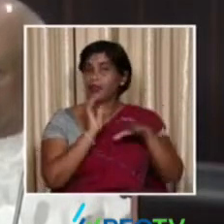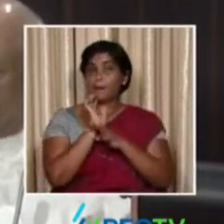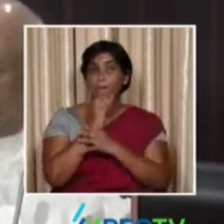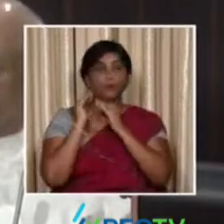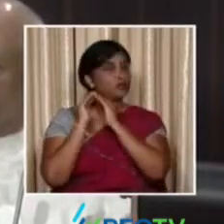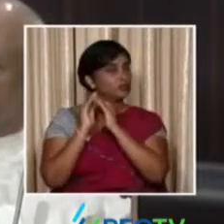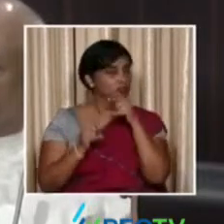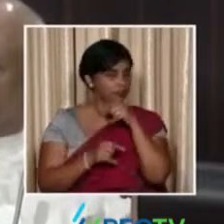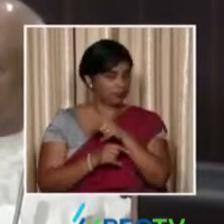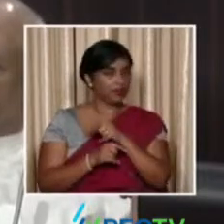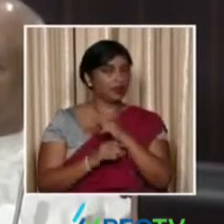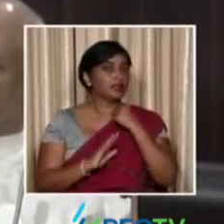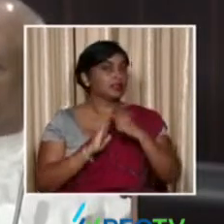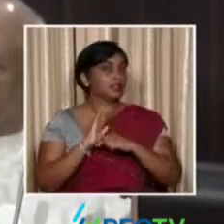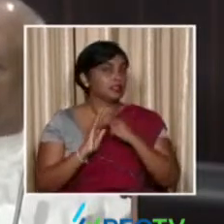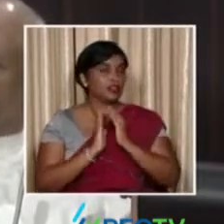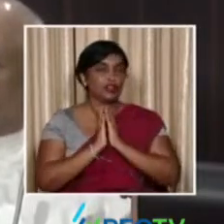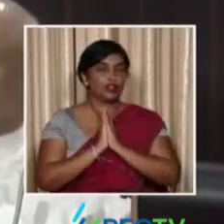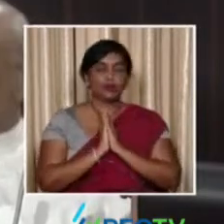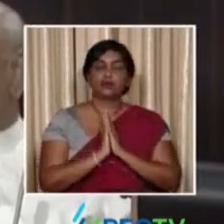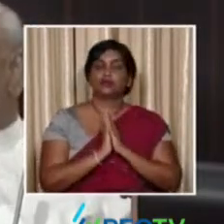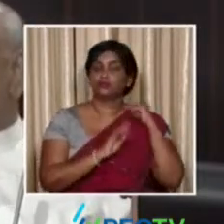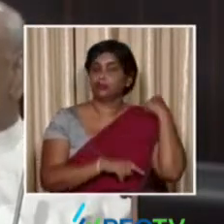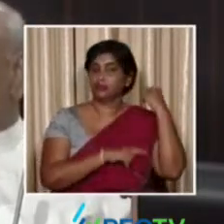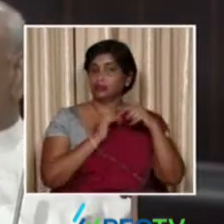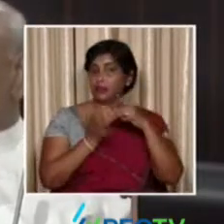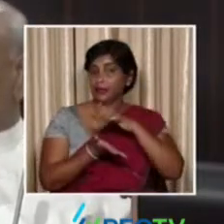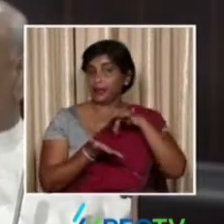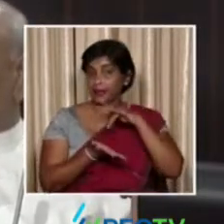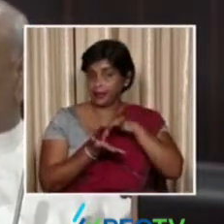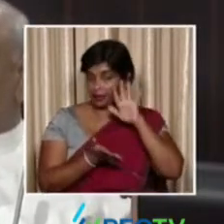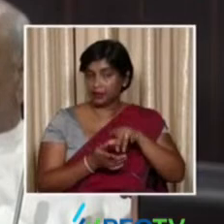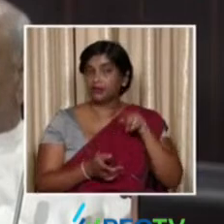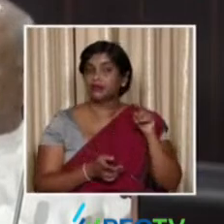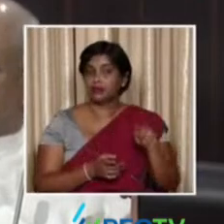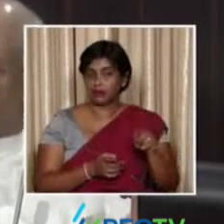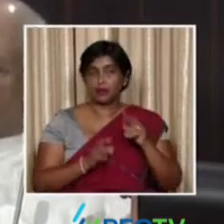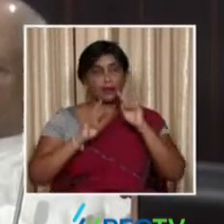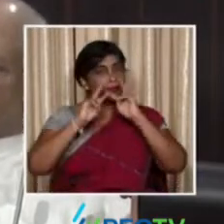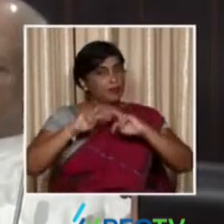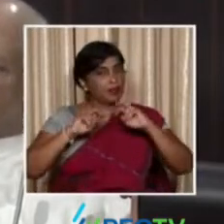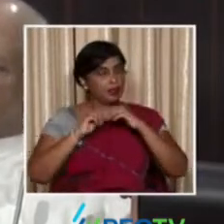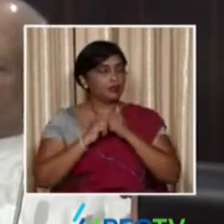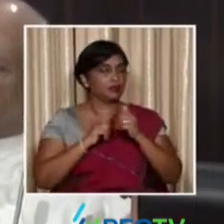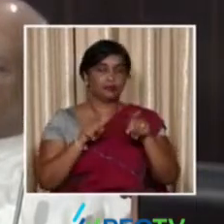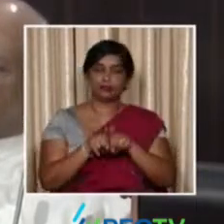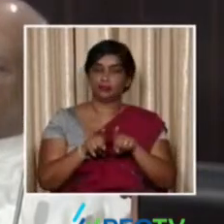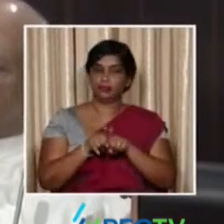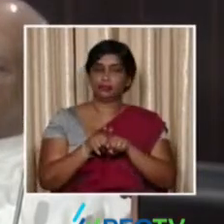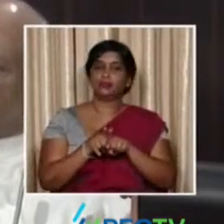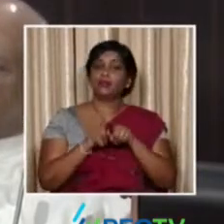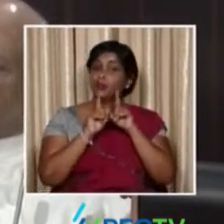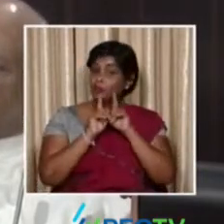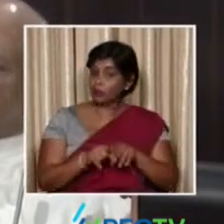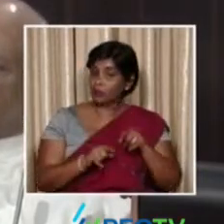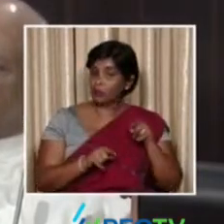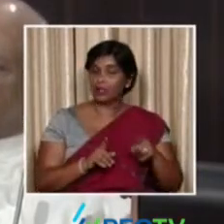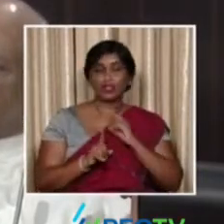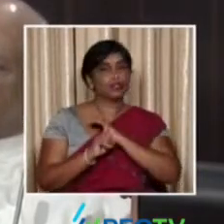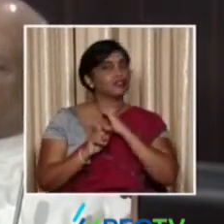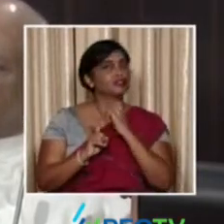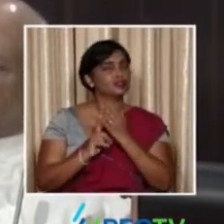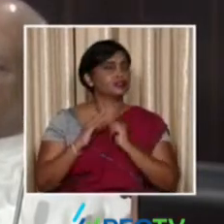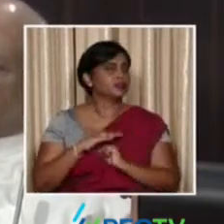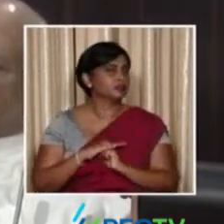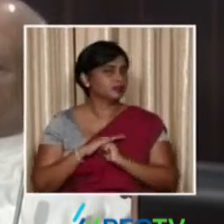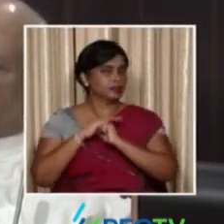කෞතුකාගාරය ශ්‍රී ලංකාවේ බෞද්ධ ශිෂ්ටාචාරය කේන්ද්‍ර කරගනිමින් පර්යේෂණ කටයුතු සඳහා මෙන්ම සංස්කෘතික